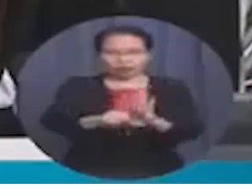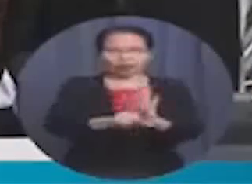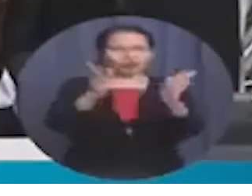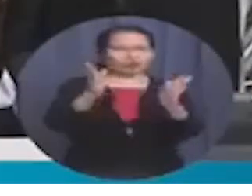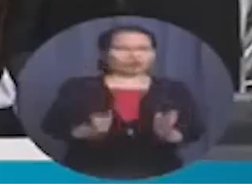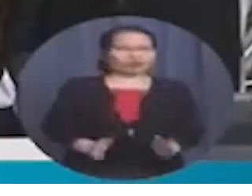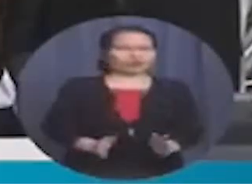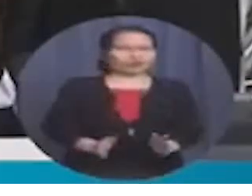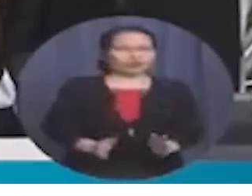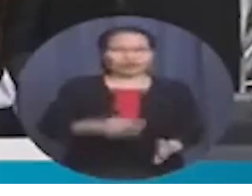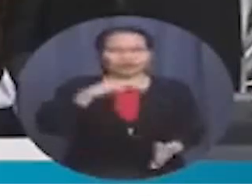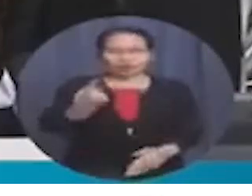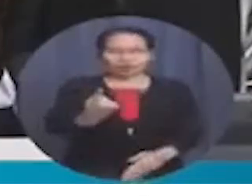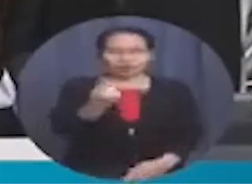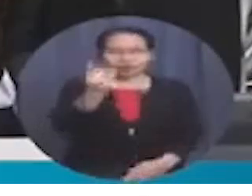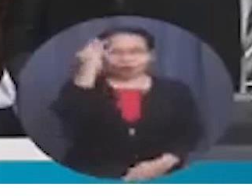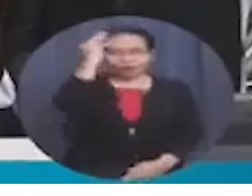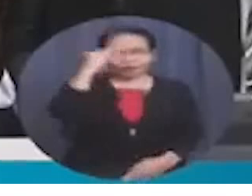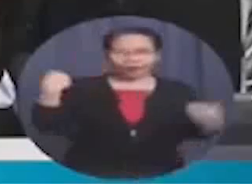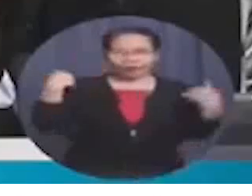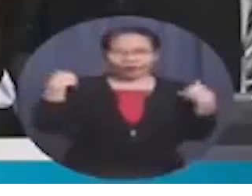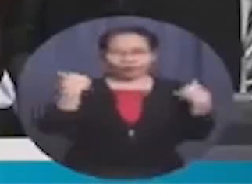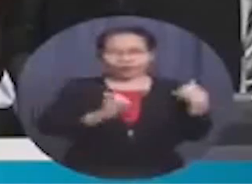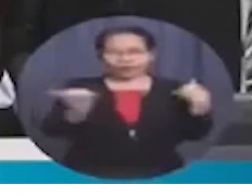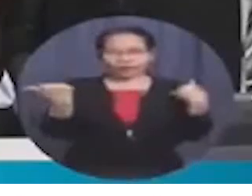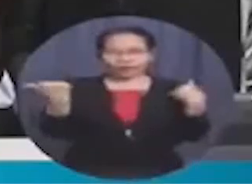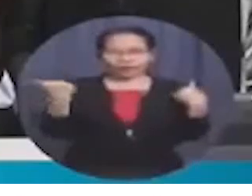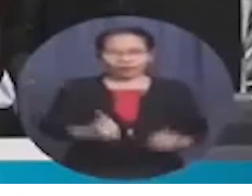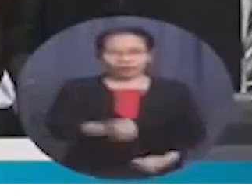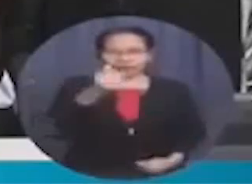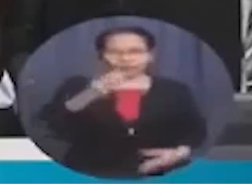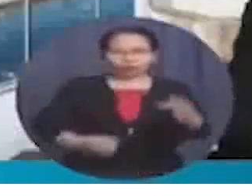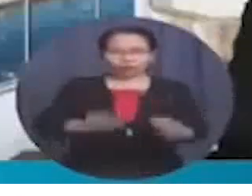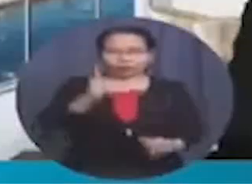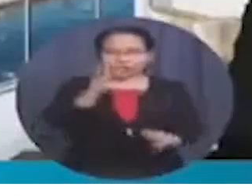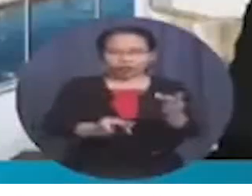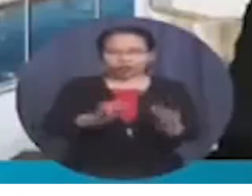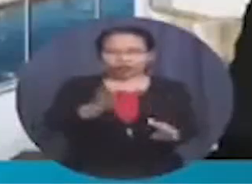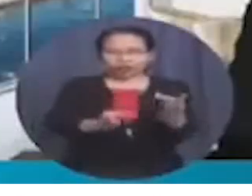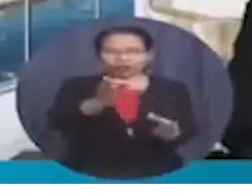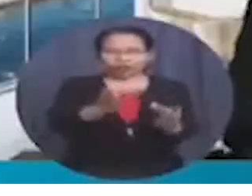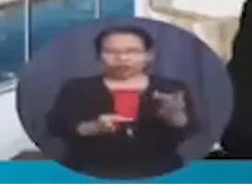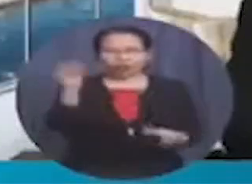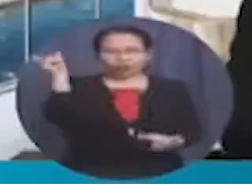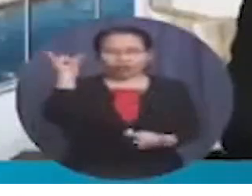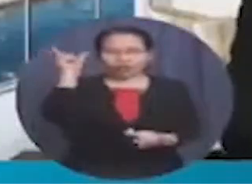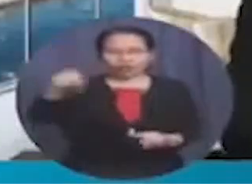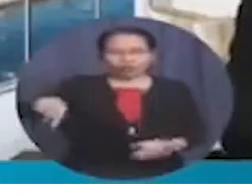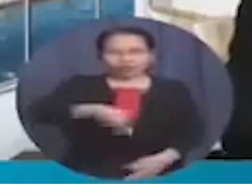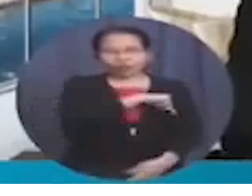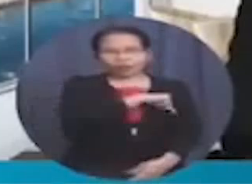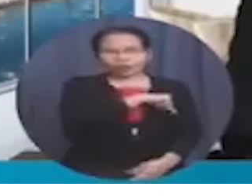abogado. At hindi lang yan. Meron pang mga Supreme Court Justice na nakikinig sa